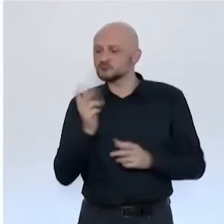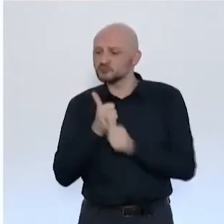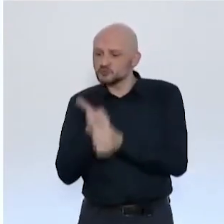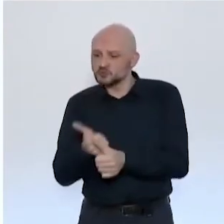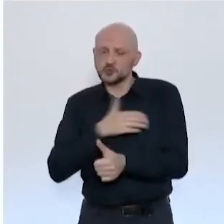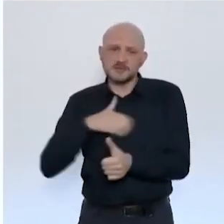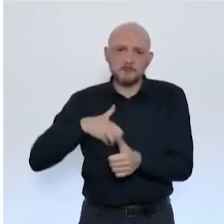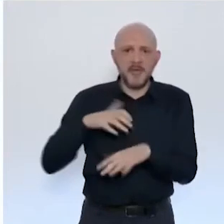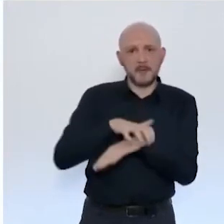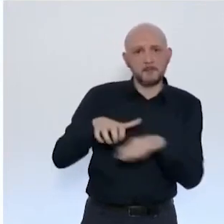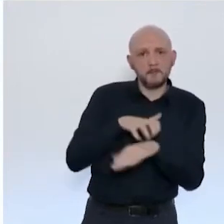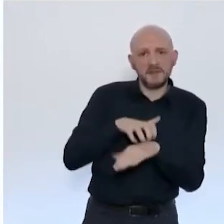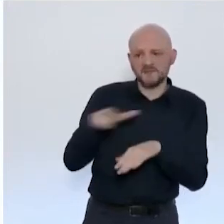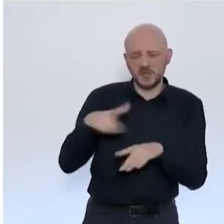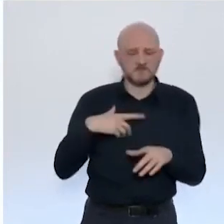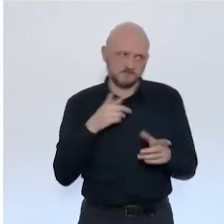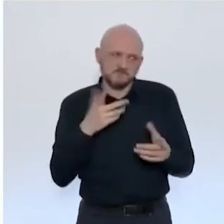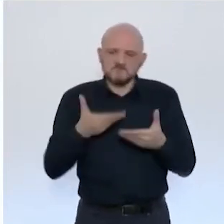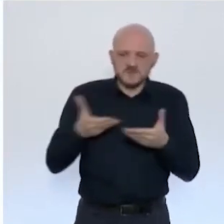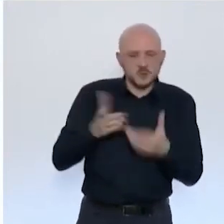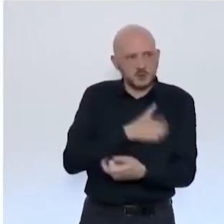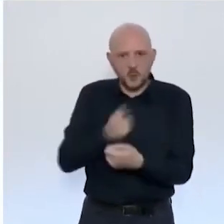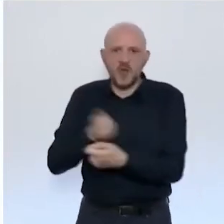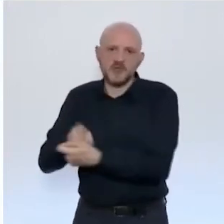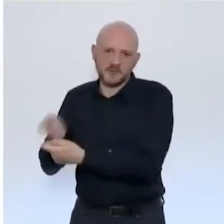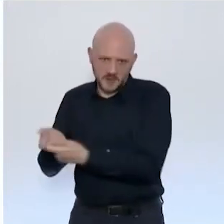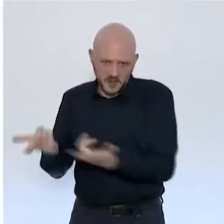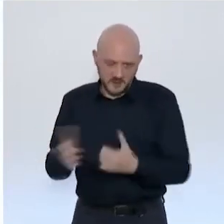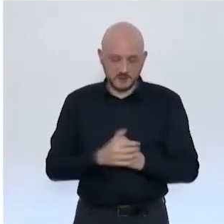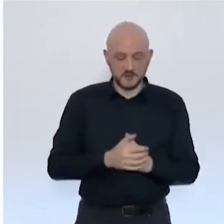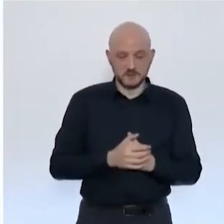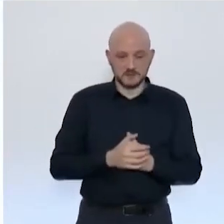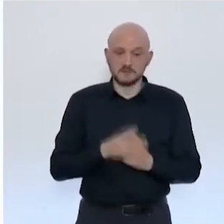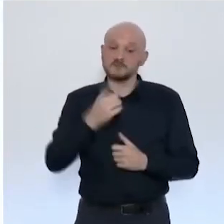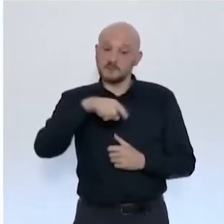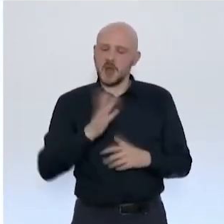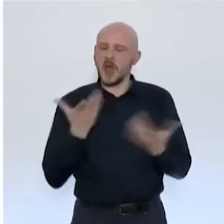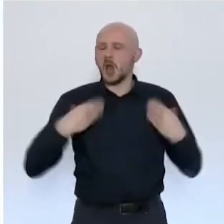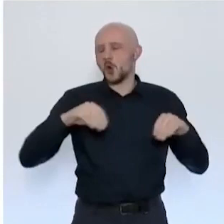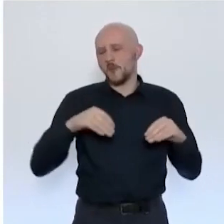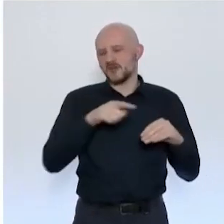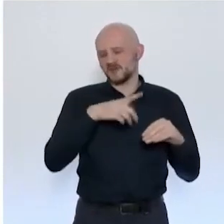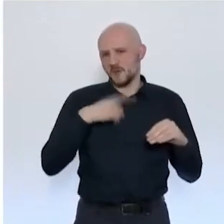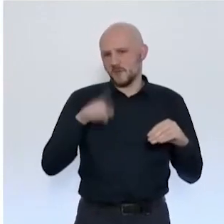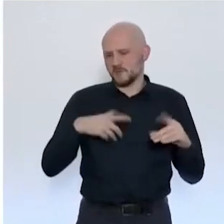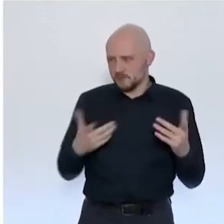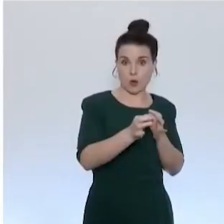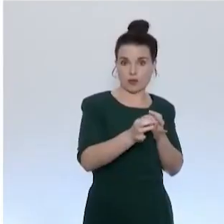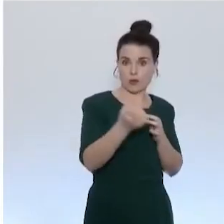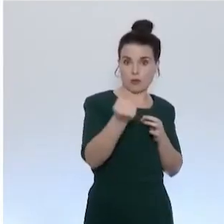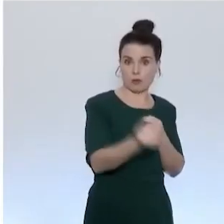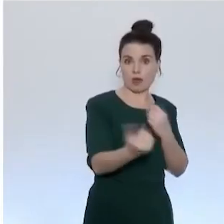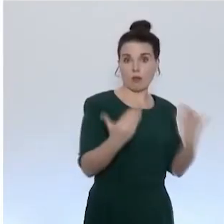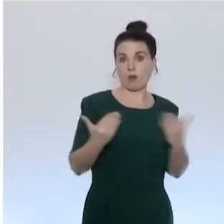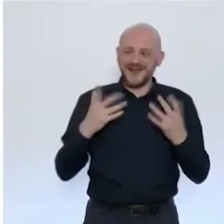faut arrêter avec ça, hein. Pepita était une femme avec la peau noire, hein, je suis désolé, donc j'allais quand même pas demander à Gérard Depardieu, non? Oui,